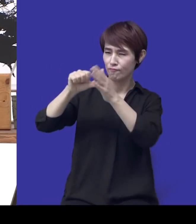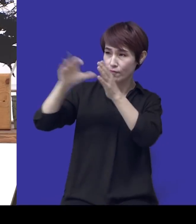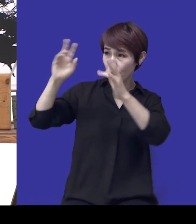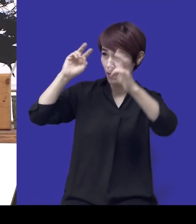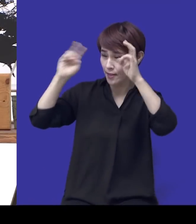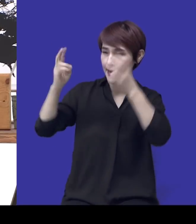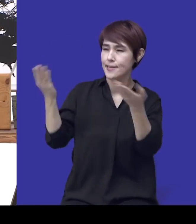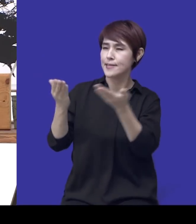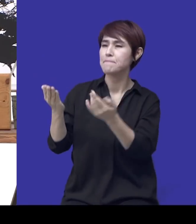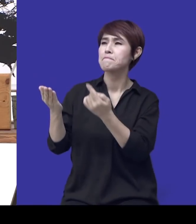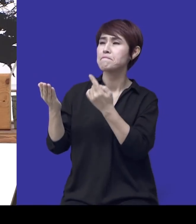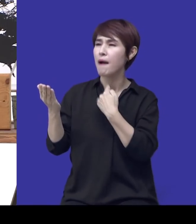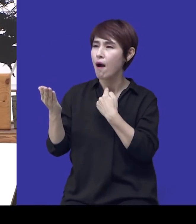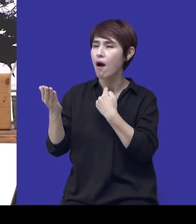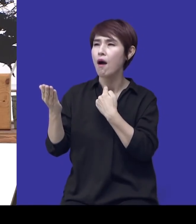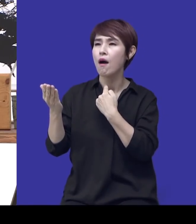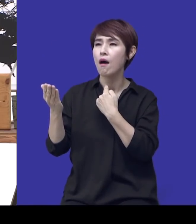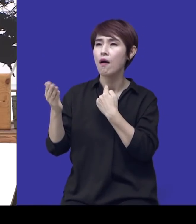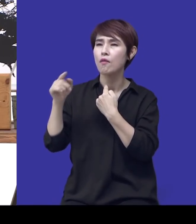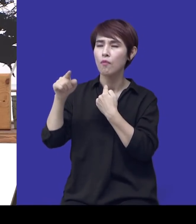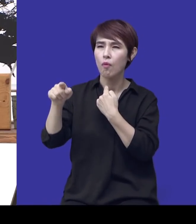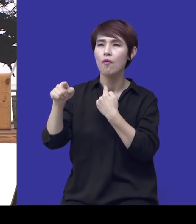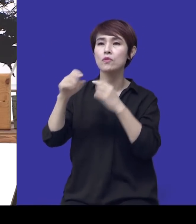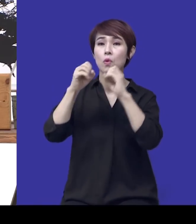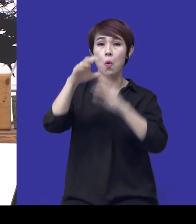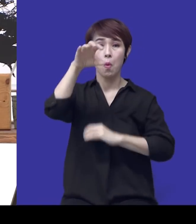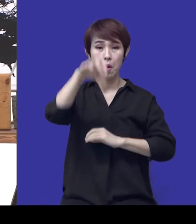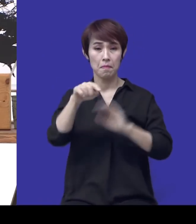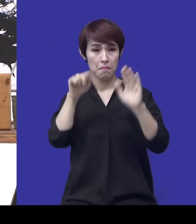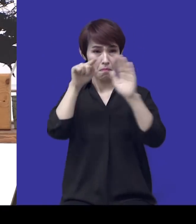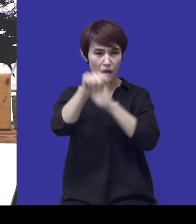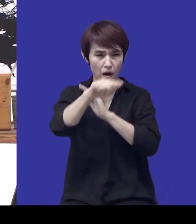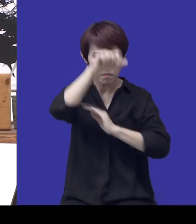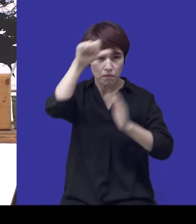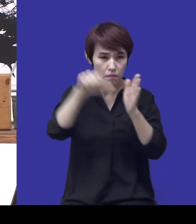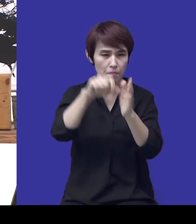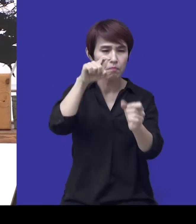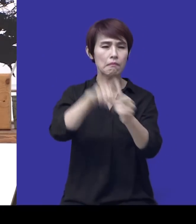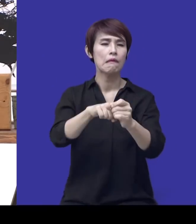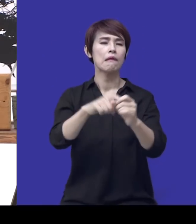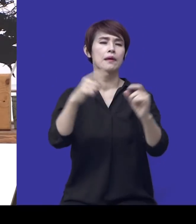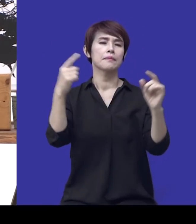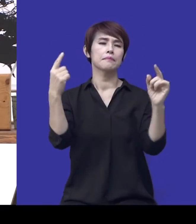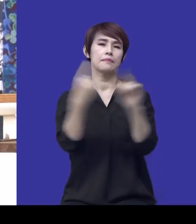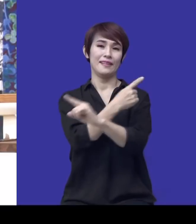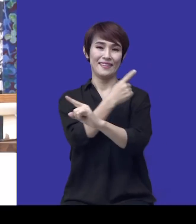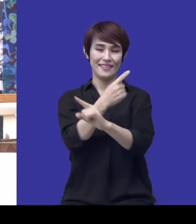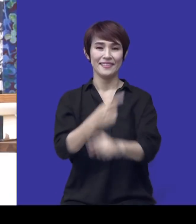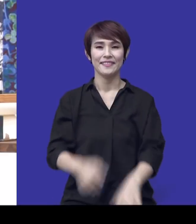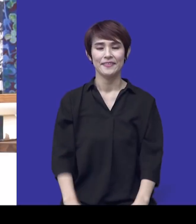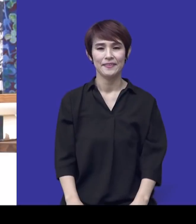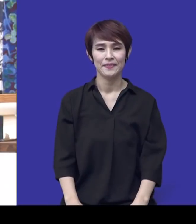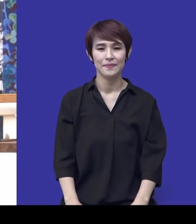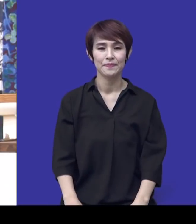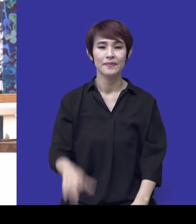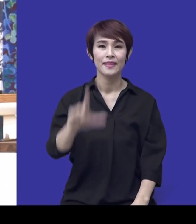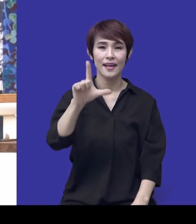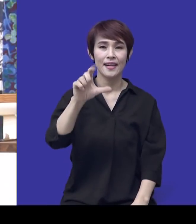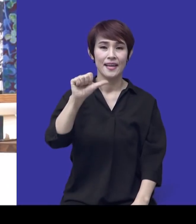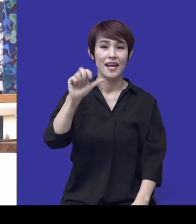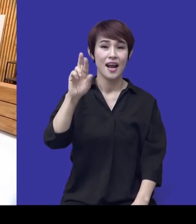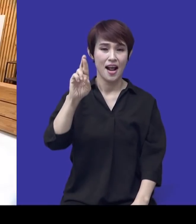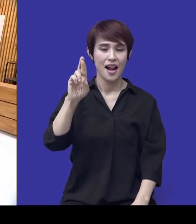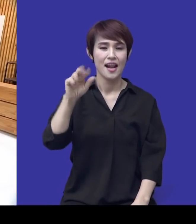일을 하셨지만 선교지에서 인생의 목적이 180도 달라졌다고 고백하시는 분이십니다. 네. LAR의 개효석